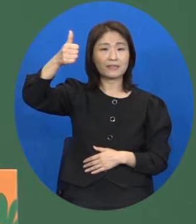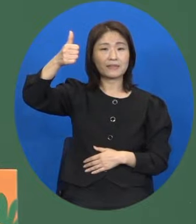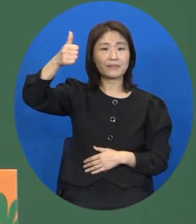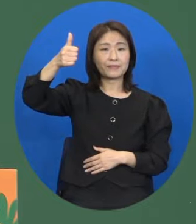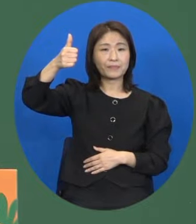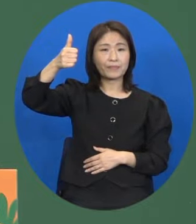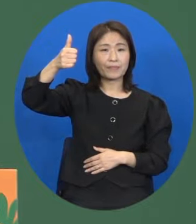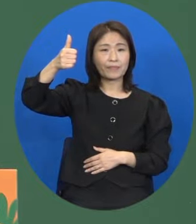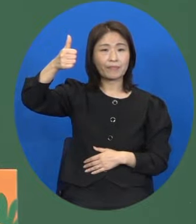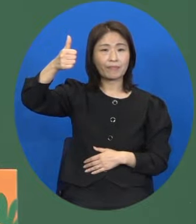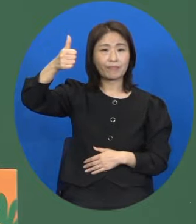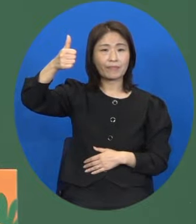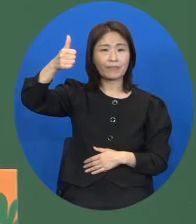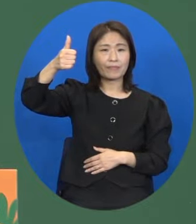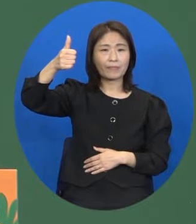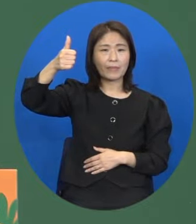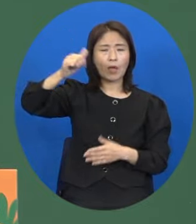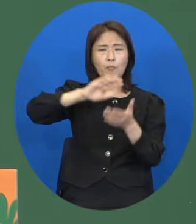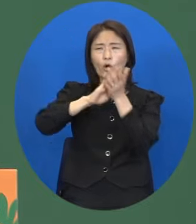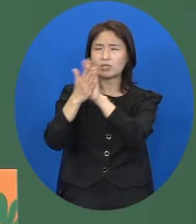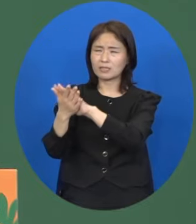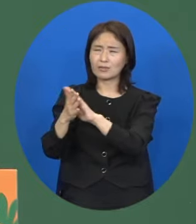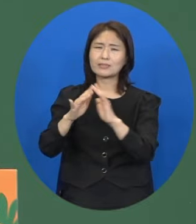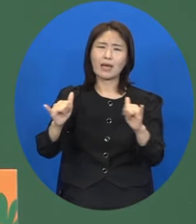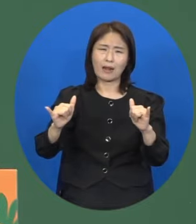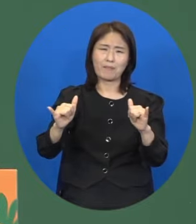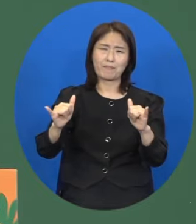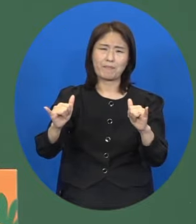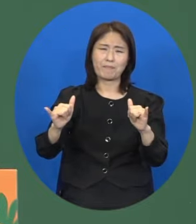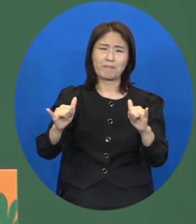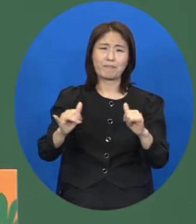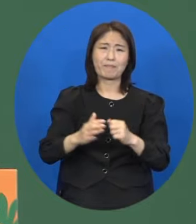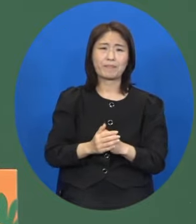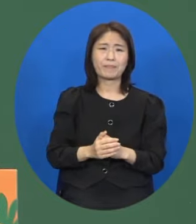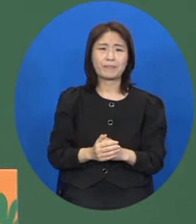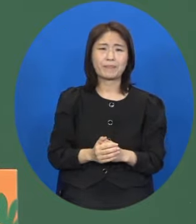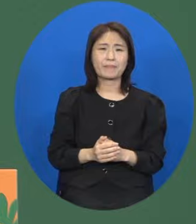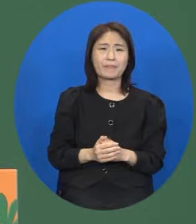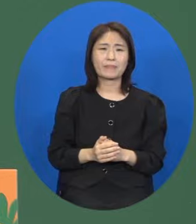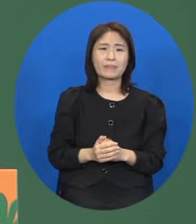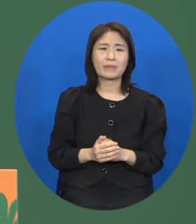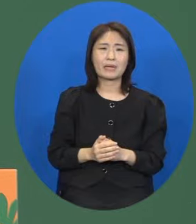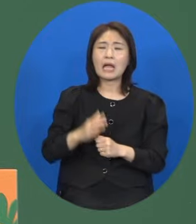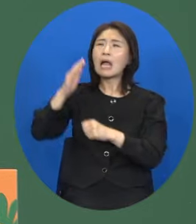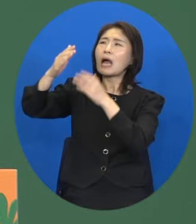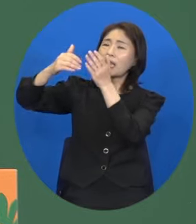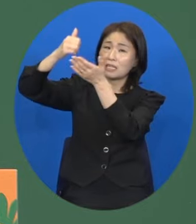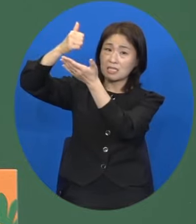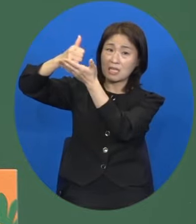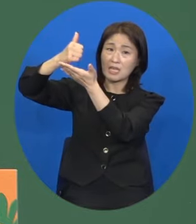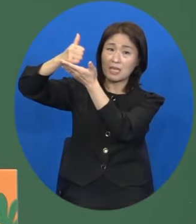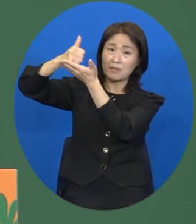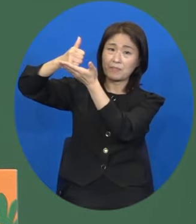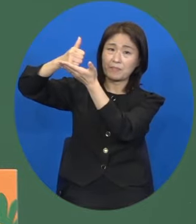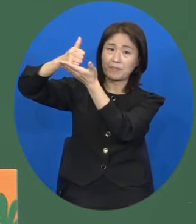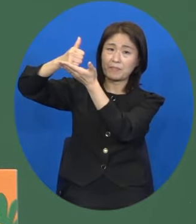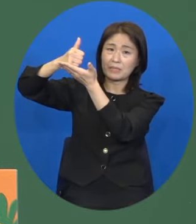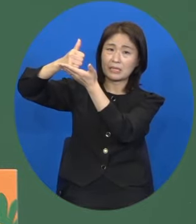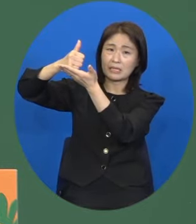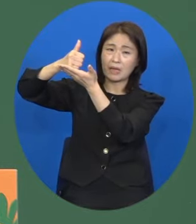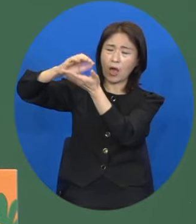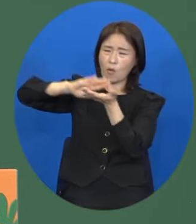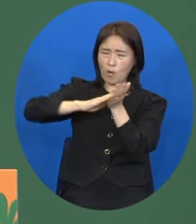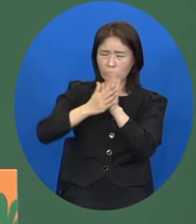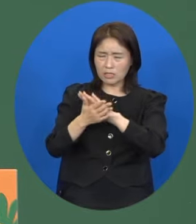사람이 되셨습니다. 창조주 하나님께서 피조물인 인간이 되셨습니다. 그리고 이 땅에